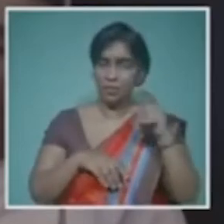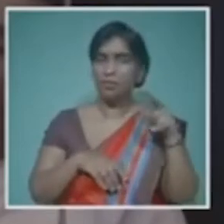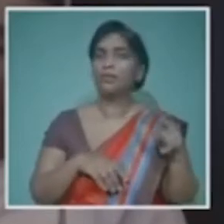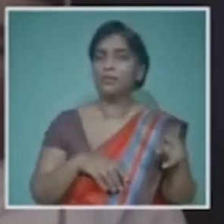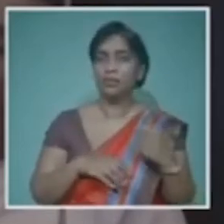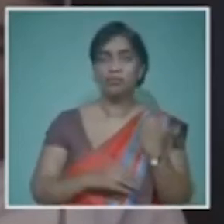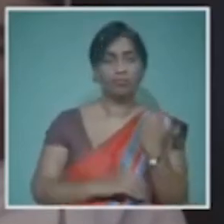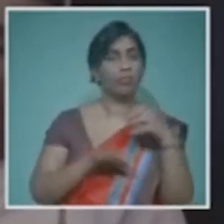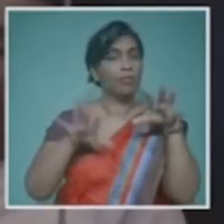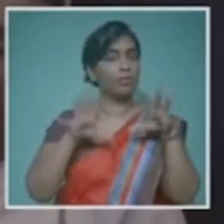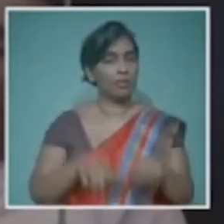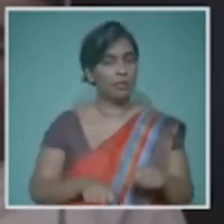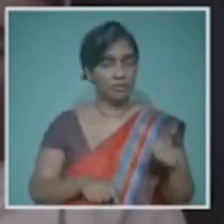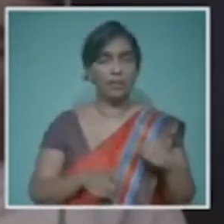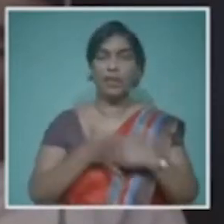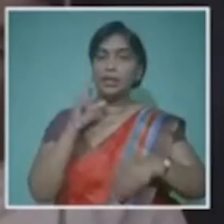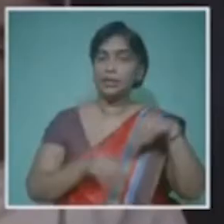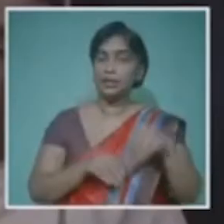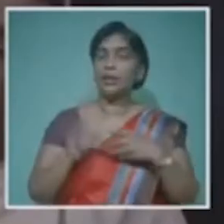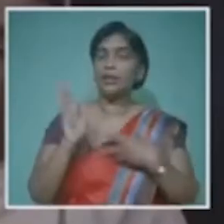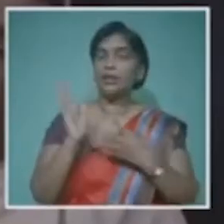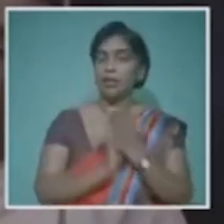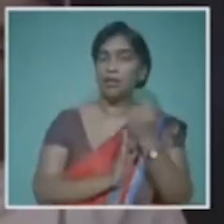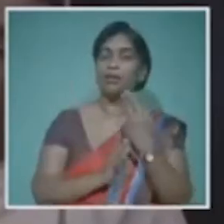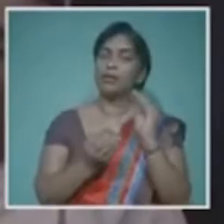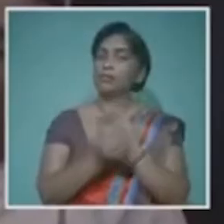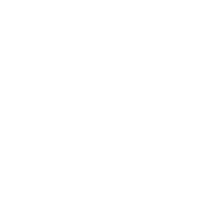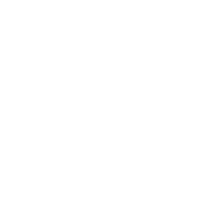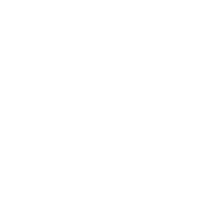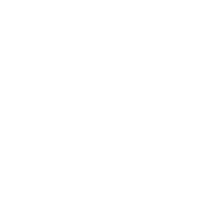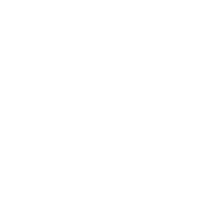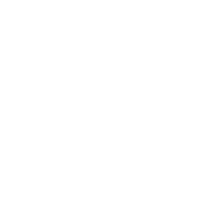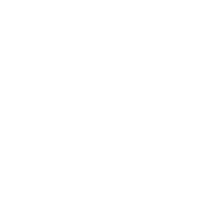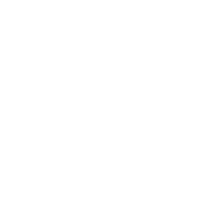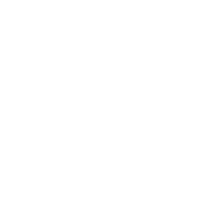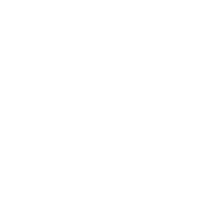ස්වෛරී ආධිපත්‍යය ආ ඡන්ද අයිතිය සුරක්ෂිත කිරීම සඳහා